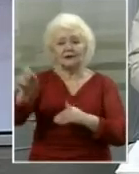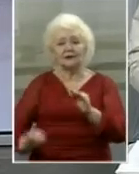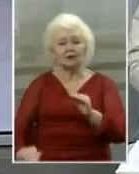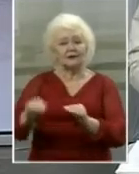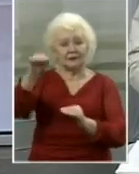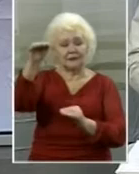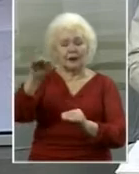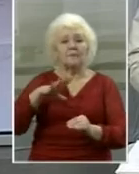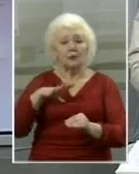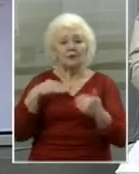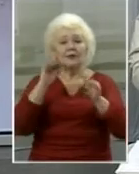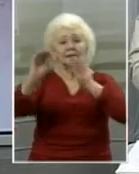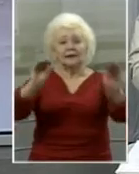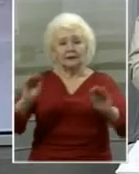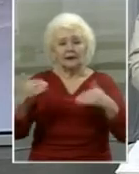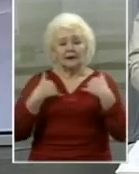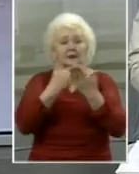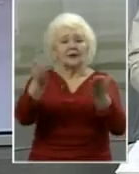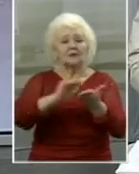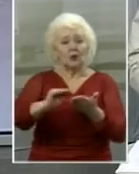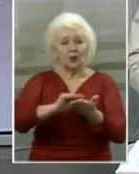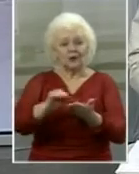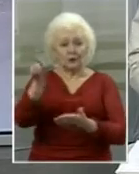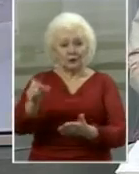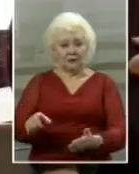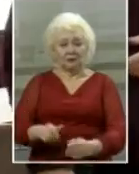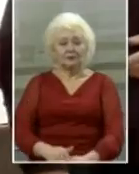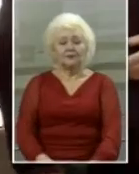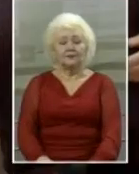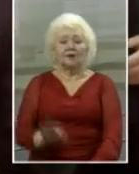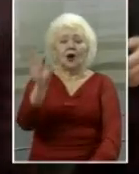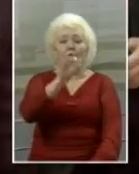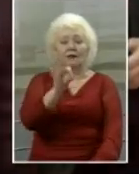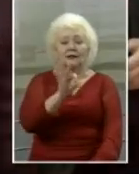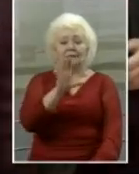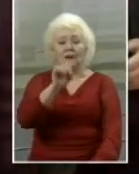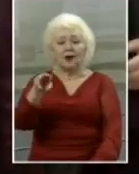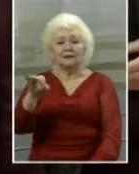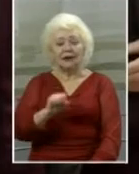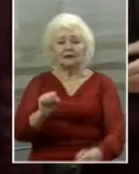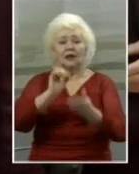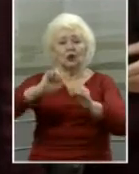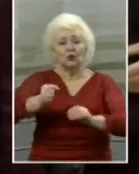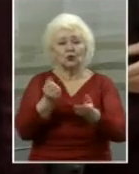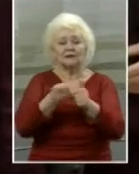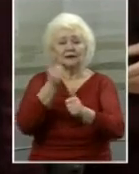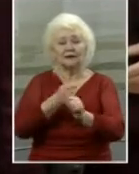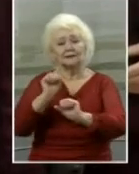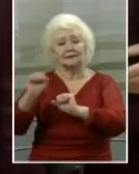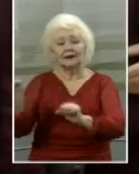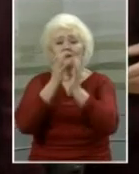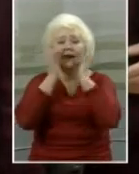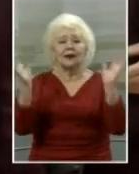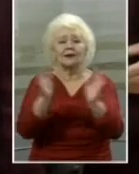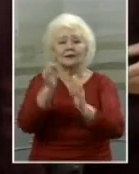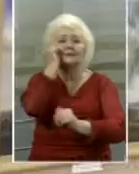дитинства. Побували на експозиції і наші кореспонденти. Олександра Степаненка друзі називають захисником і